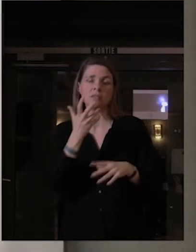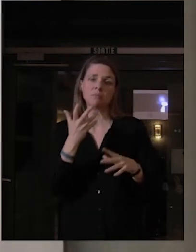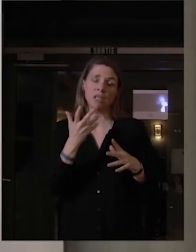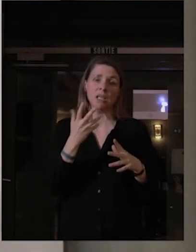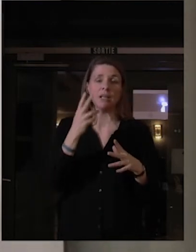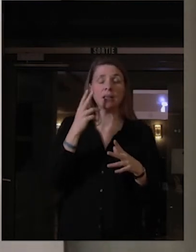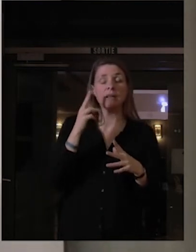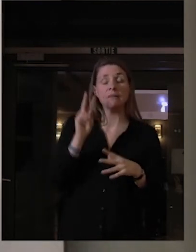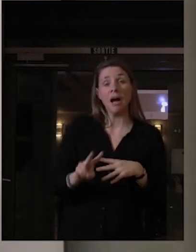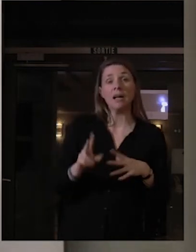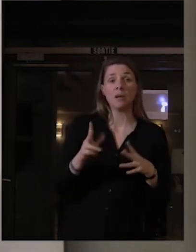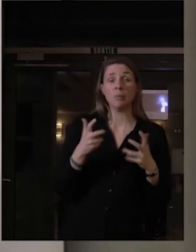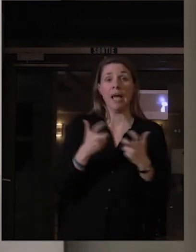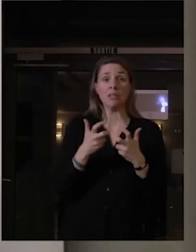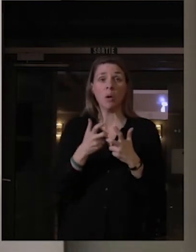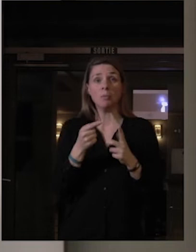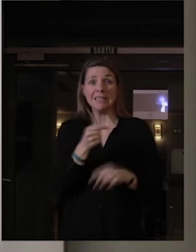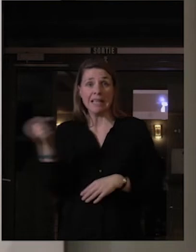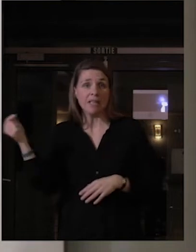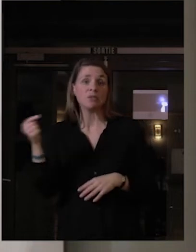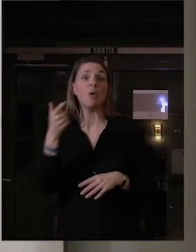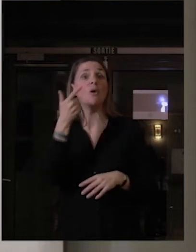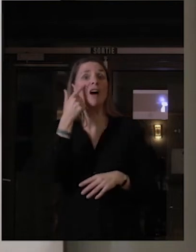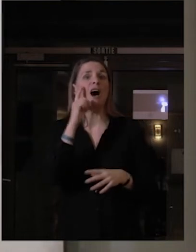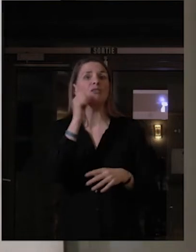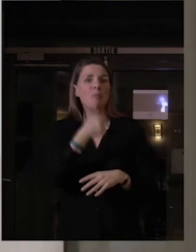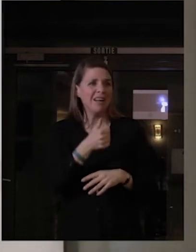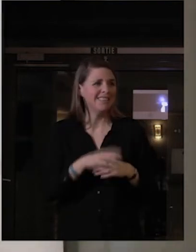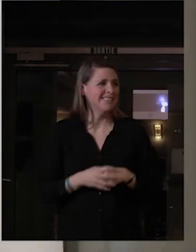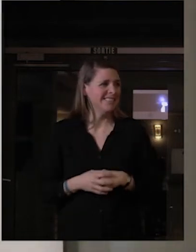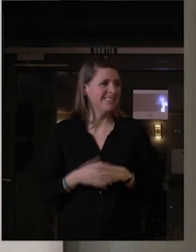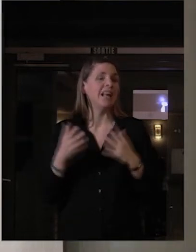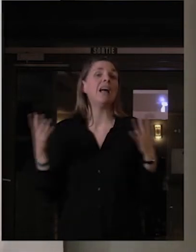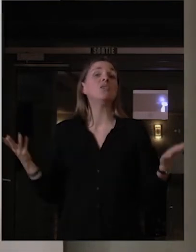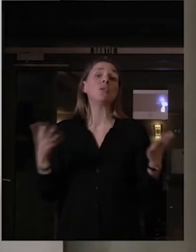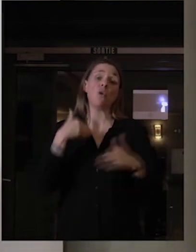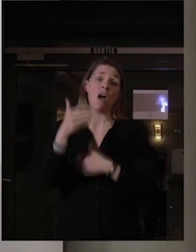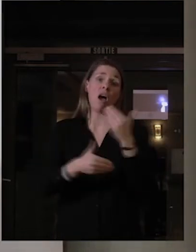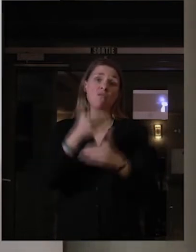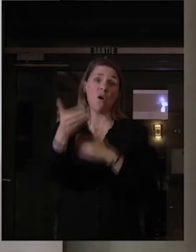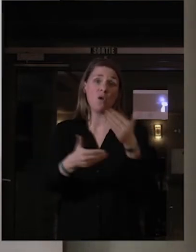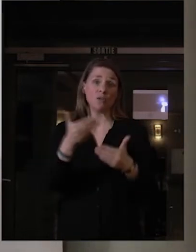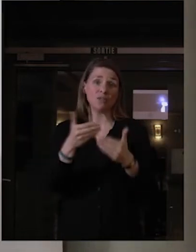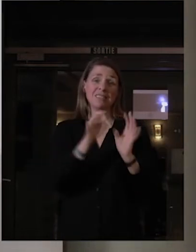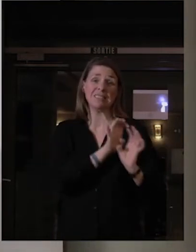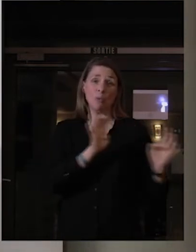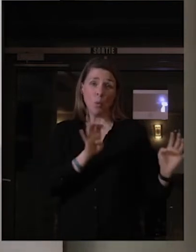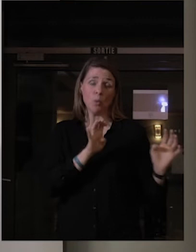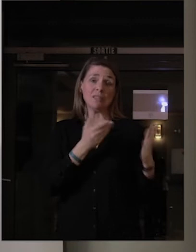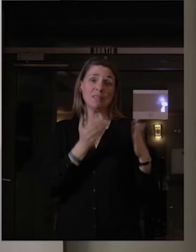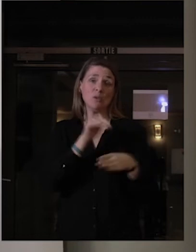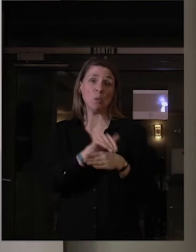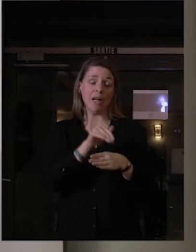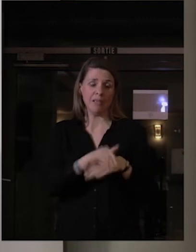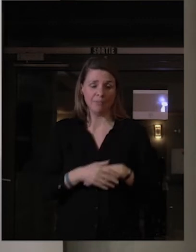exemples à repérer. Donc on verra ça demain, surtout. Alors on va devoir avancer sur la table ronde,